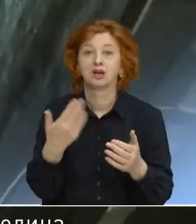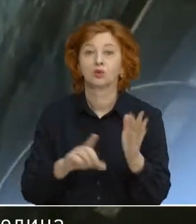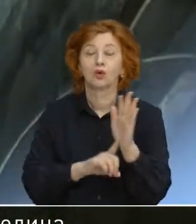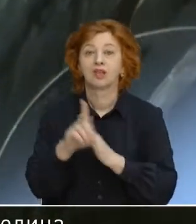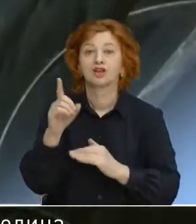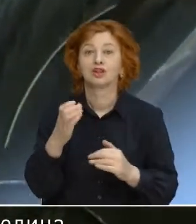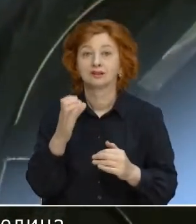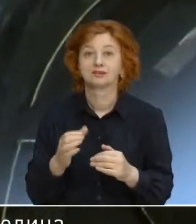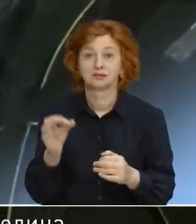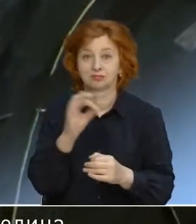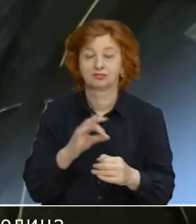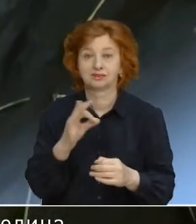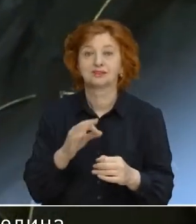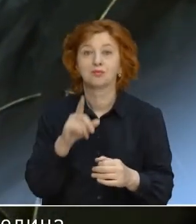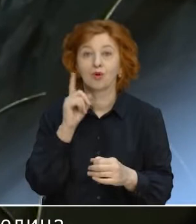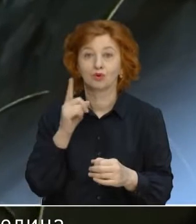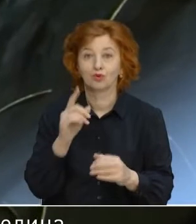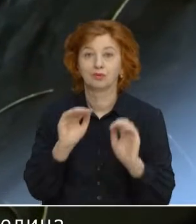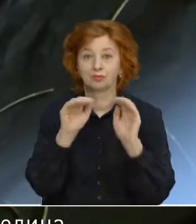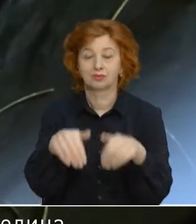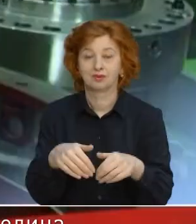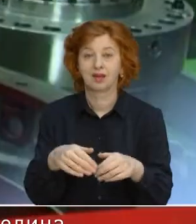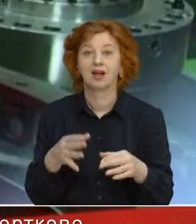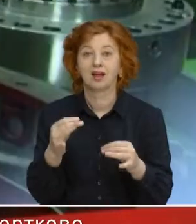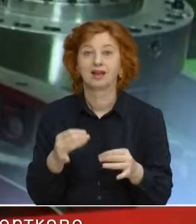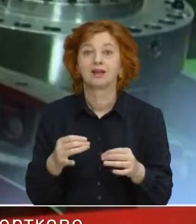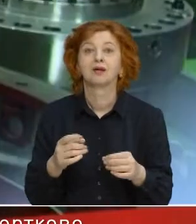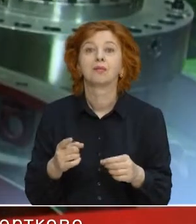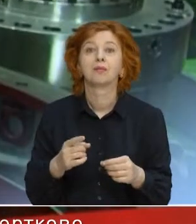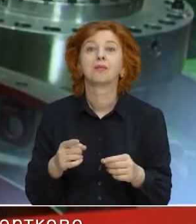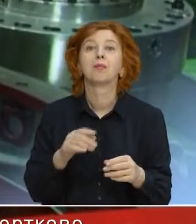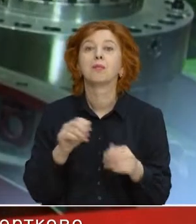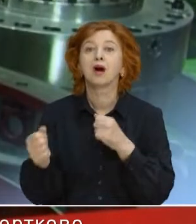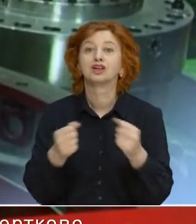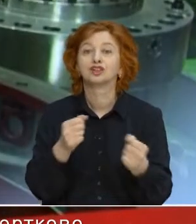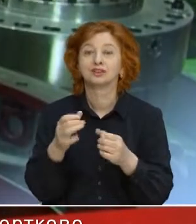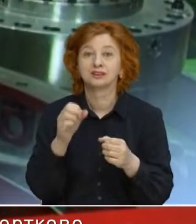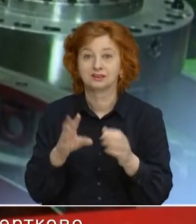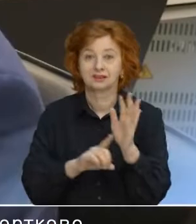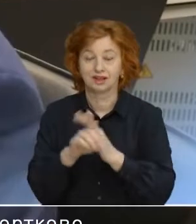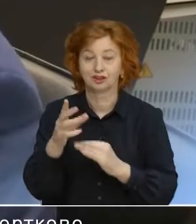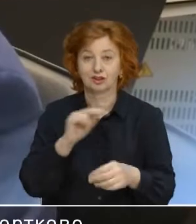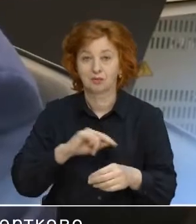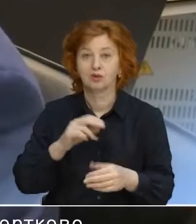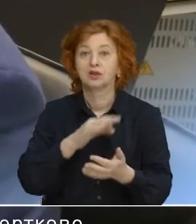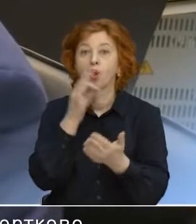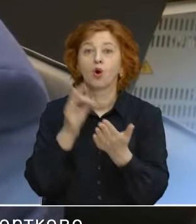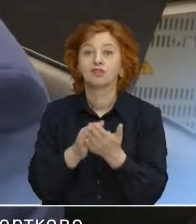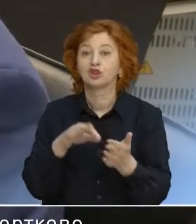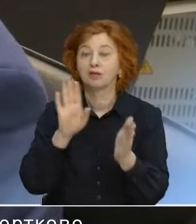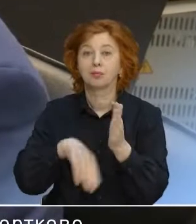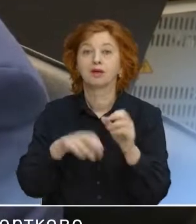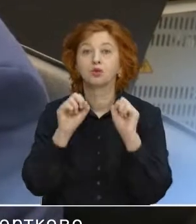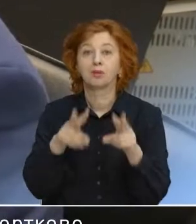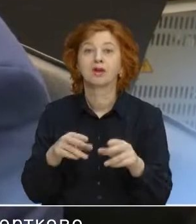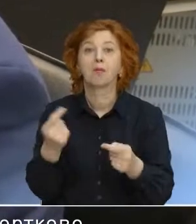любой, наверное, с самого низа, с машиниста, обходчика по турбинному оборудованию. За безопасность у нас все отвечают. Нету